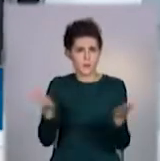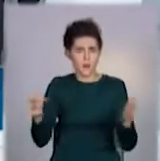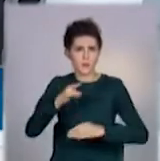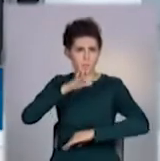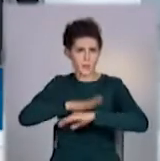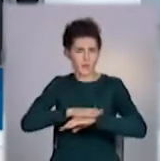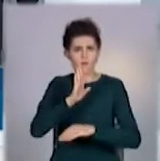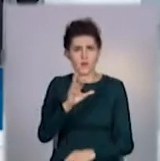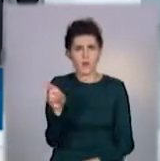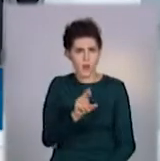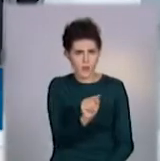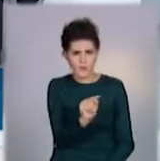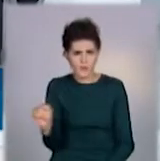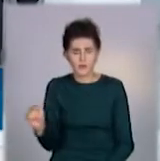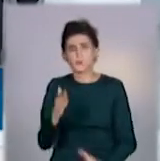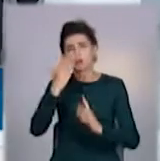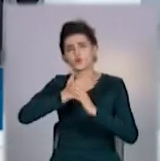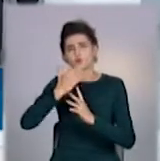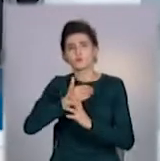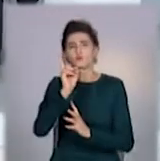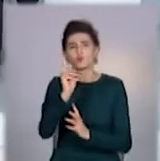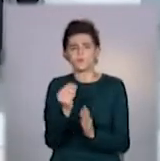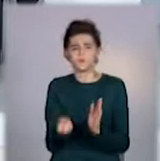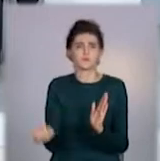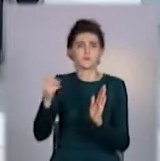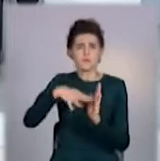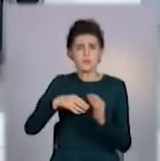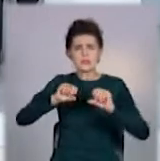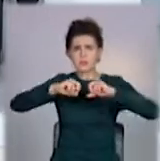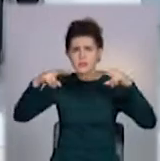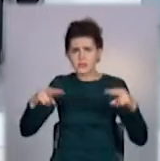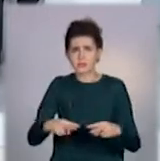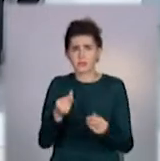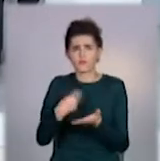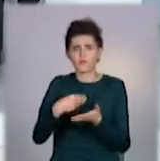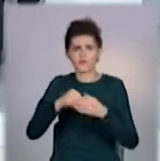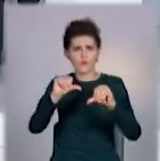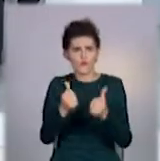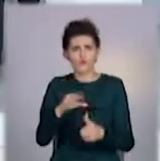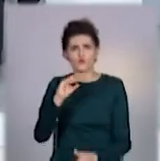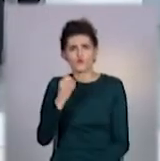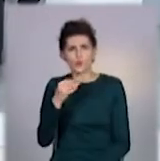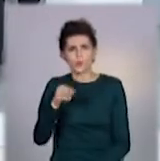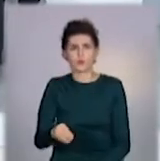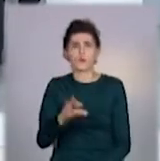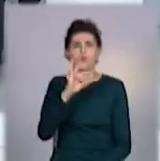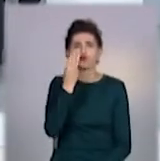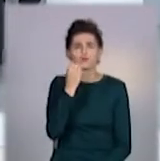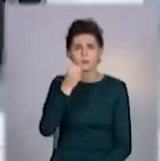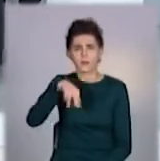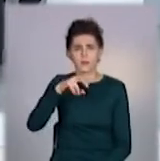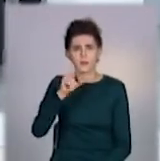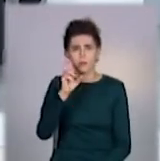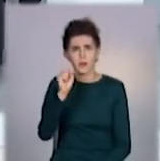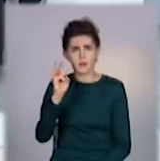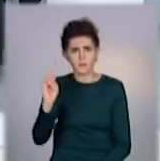пройшла. Та субсидія, яка монетизована в безденежній формі на счета в Ощадбанке, по состоянию на